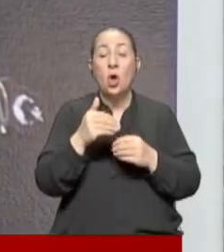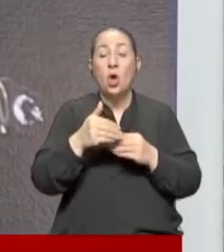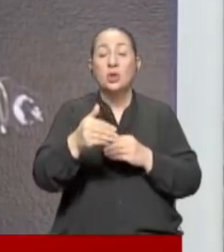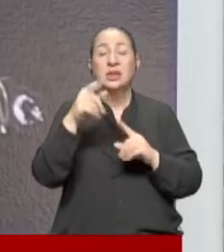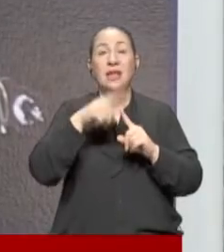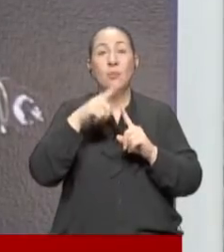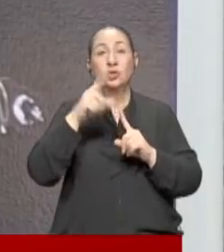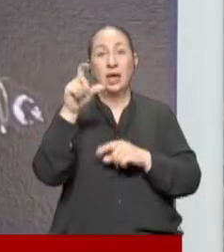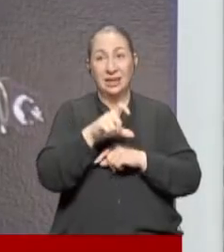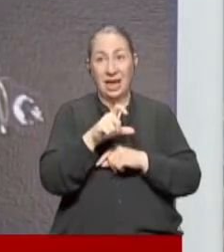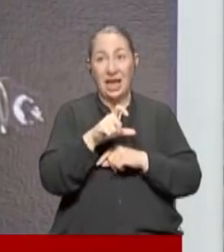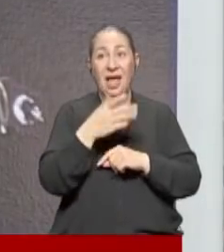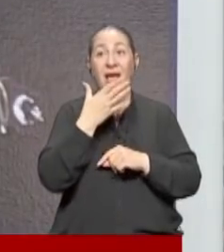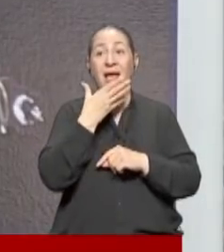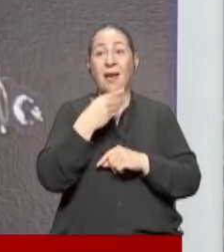Önümüzdeki Temmuz'da